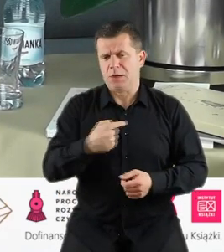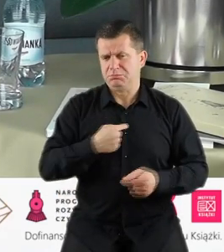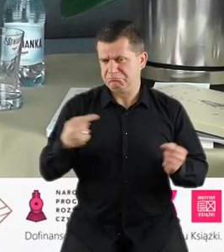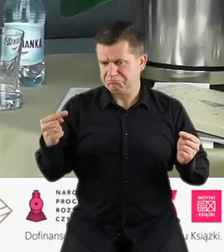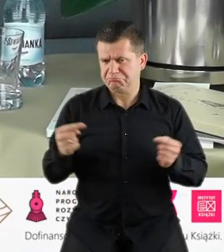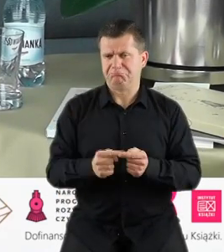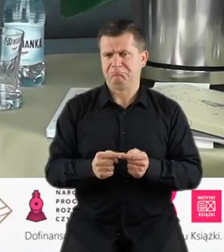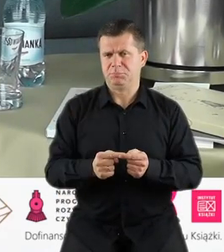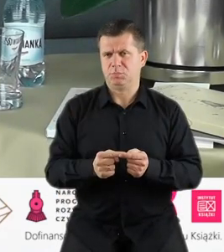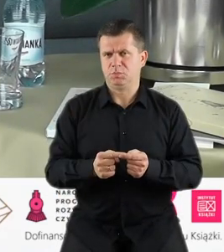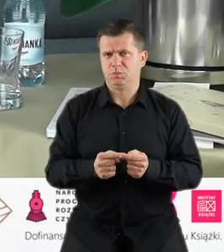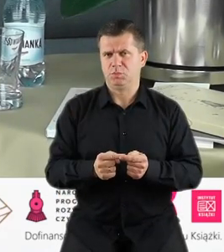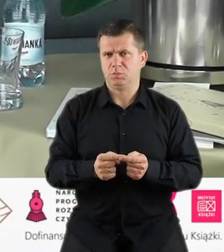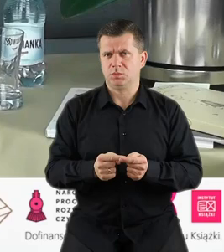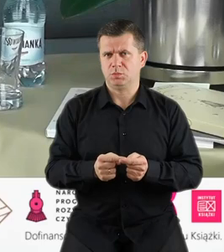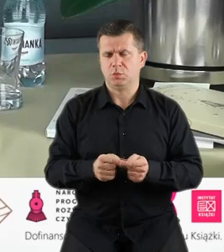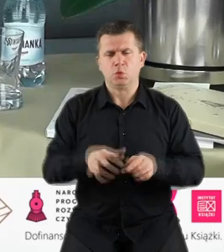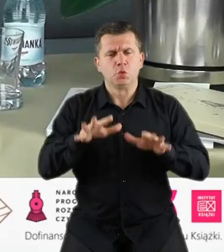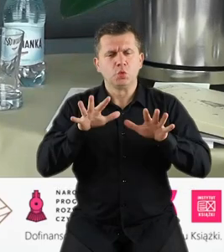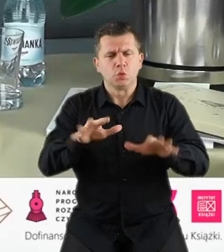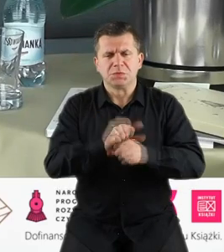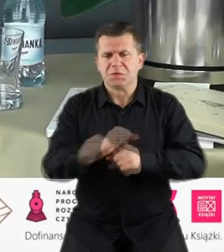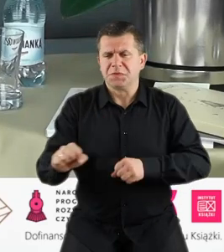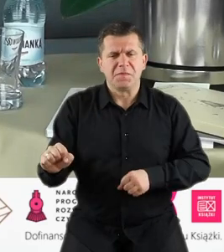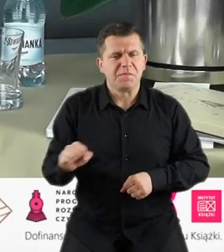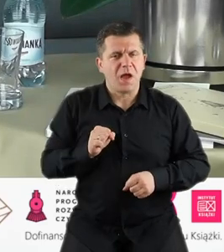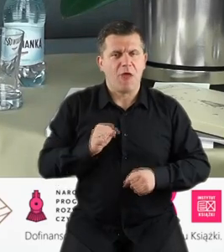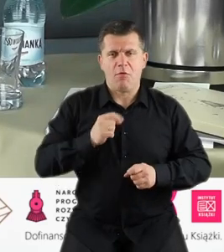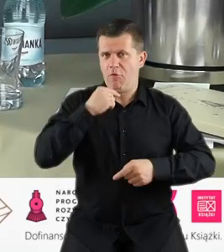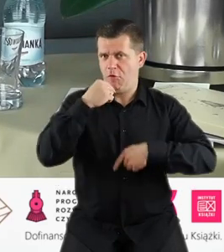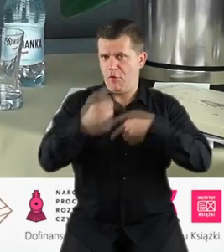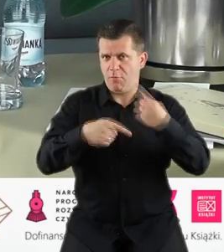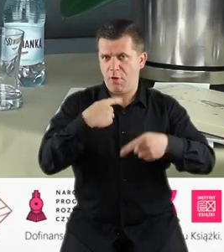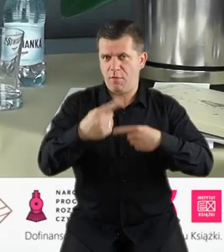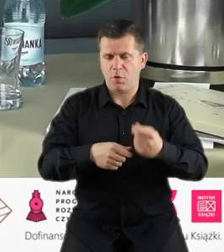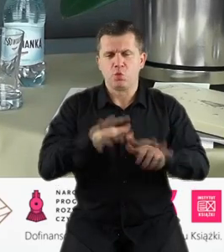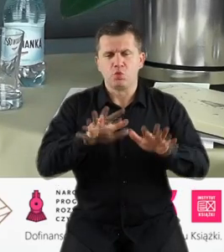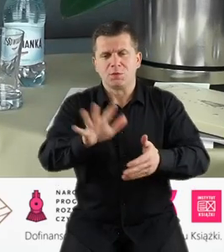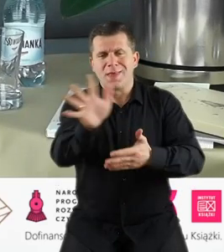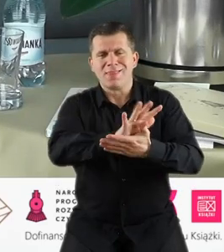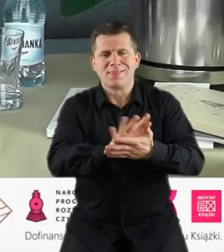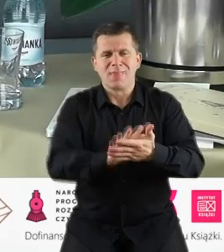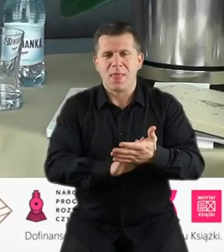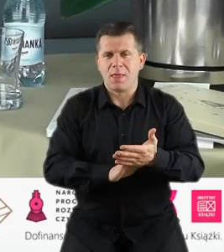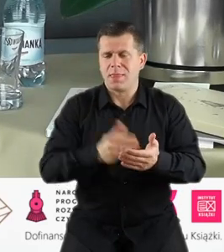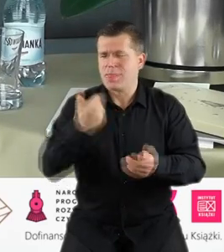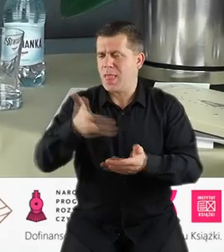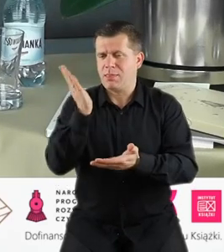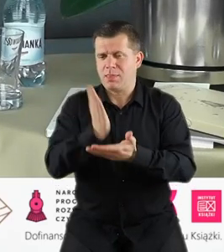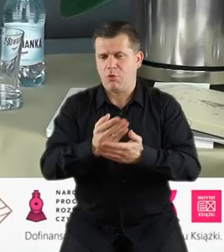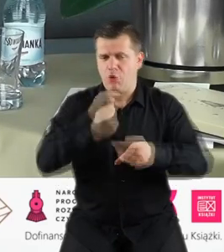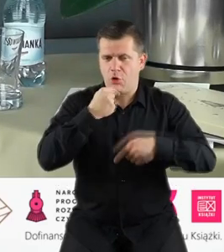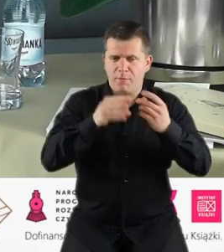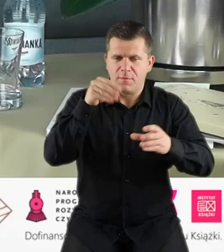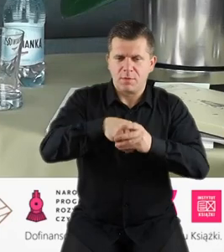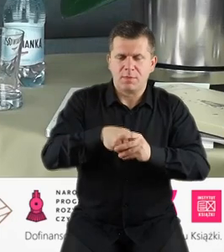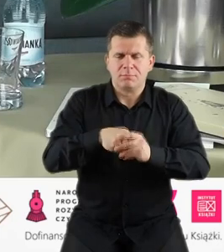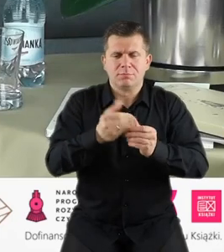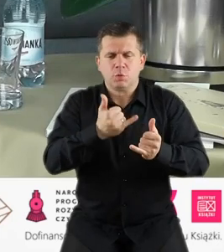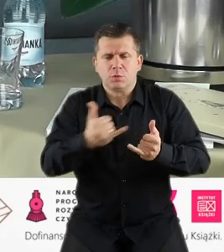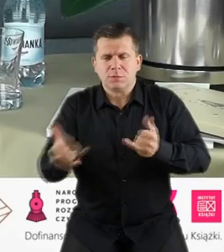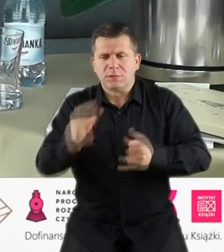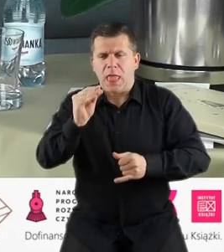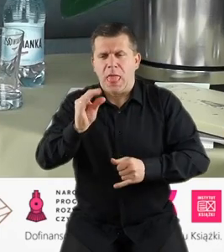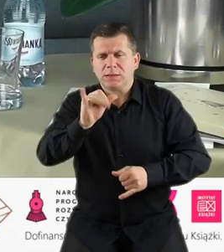odpowiadają. Tam jest dużo świetnych opowiadań, dużo świetnych tekstów, bo to nie tylko opowiadania, tam jest też poezja,